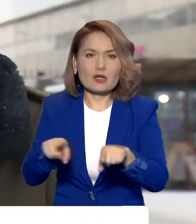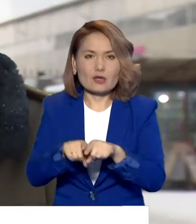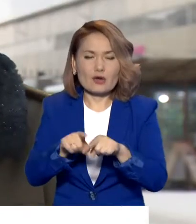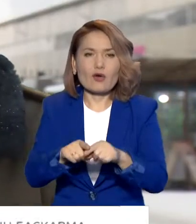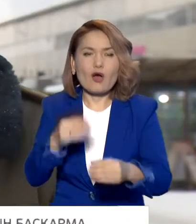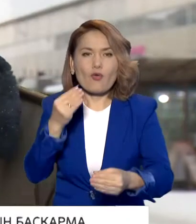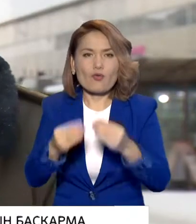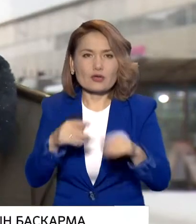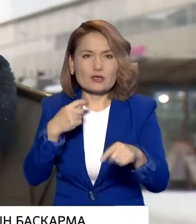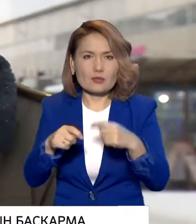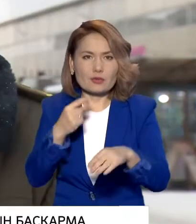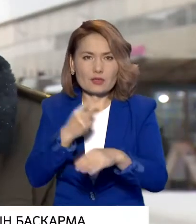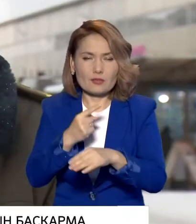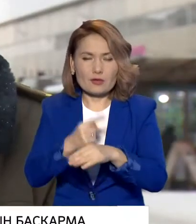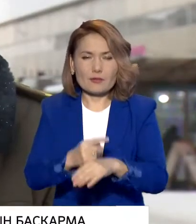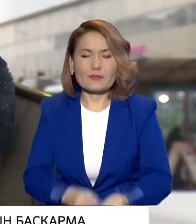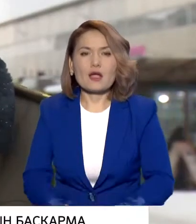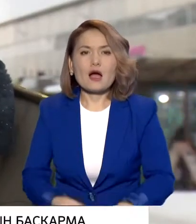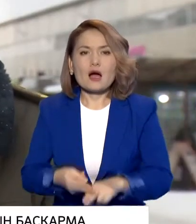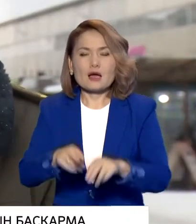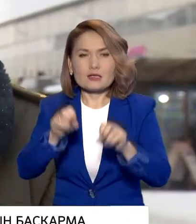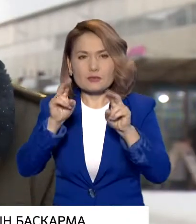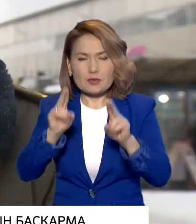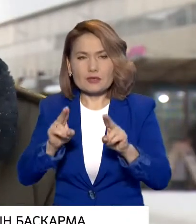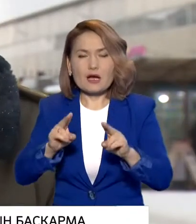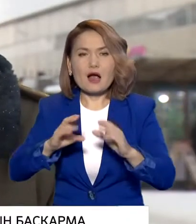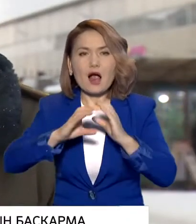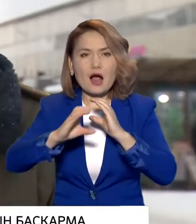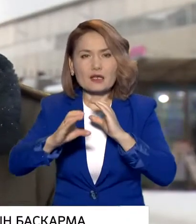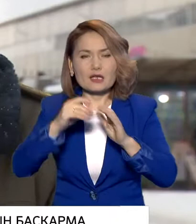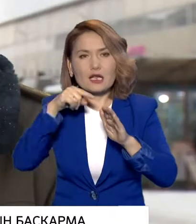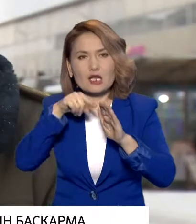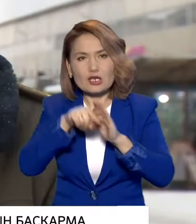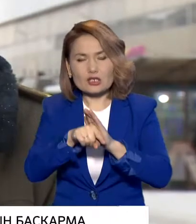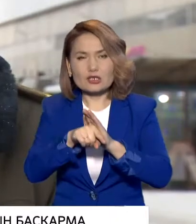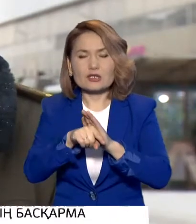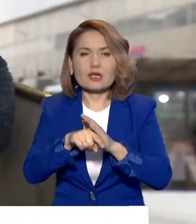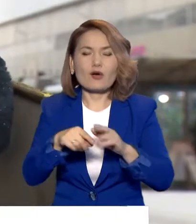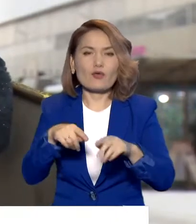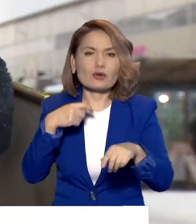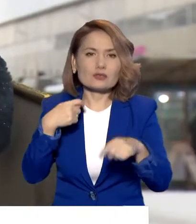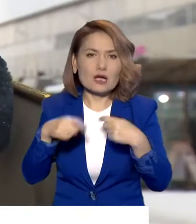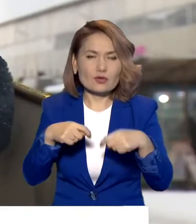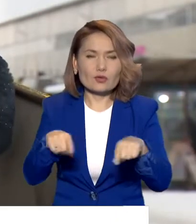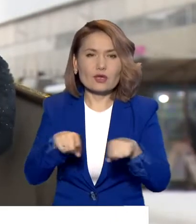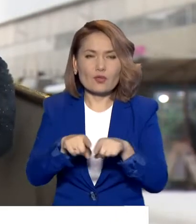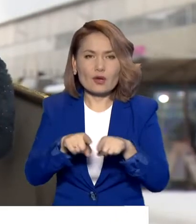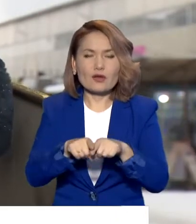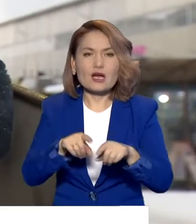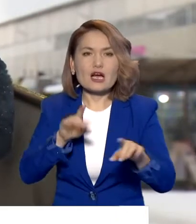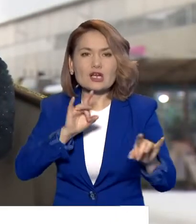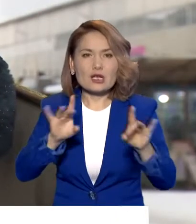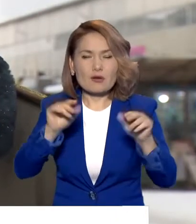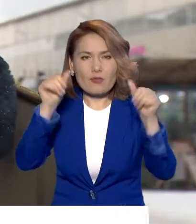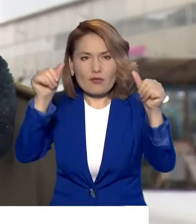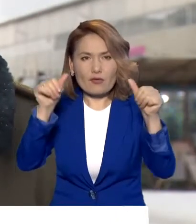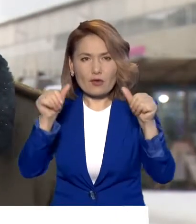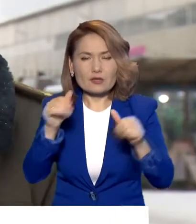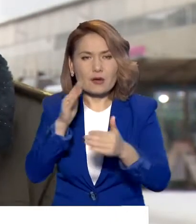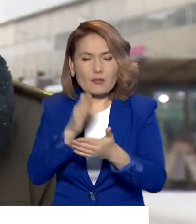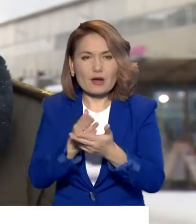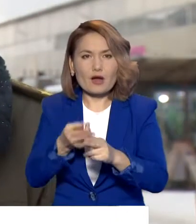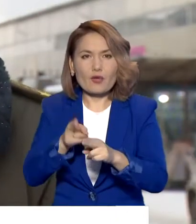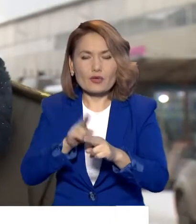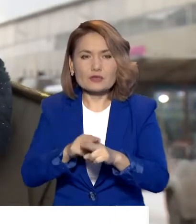маңайында арнайы белгіленген контейнерлердің ішінде, оның сыртында жәнегідей осы жарнамалық нелері болады. Соған